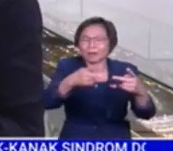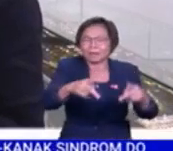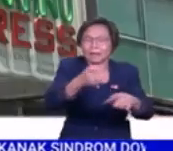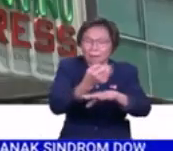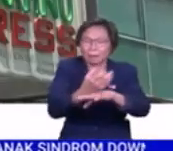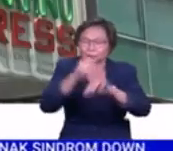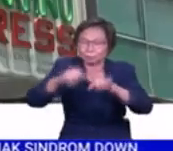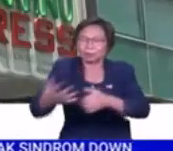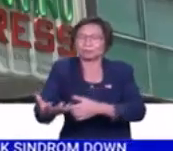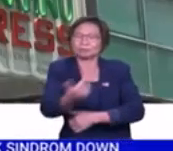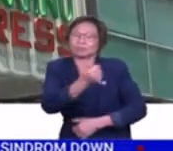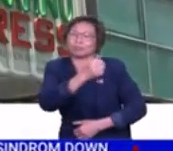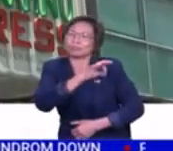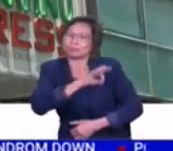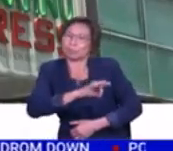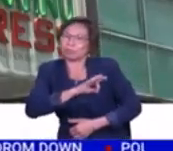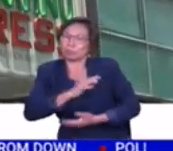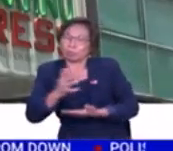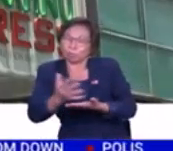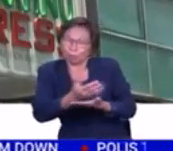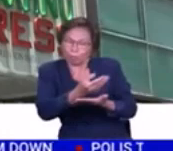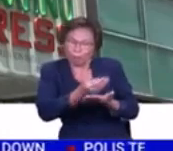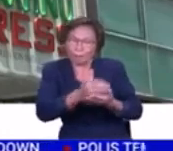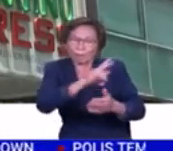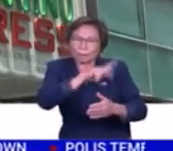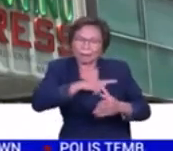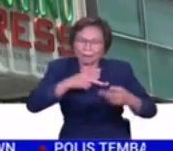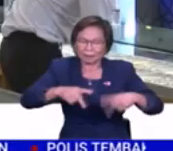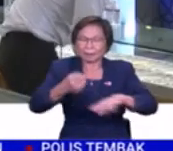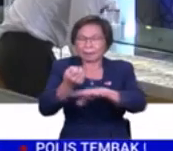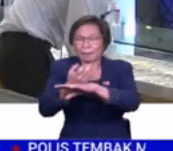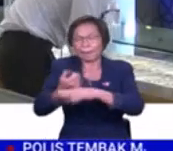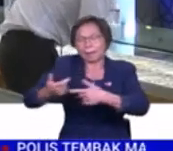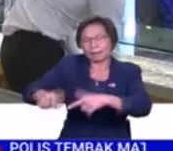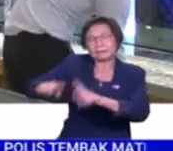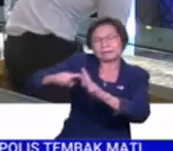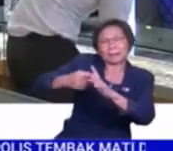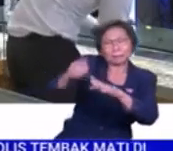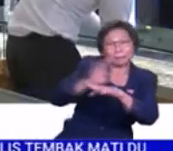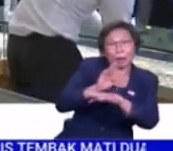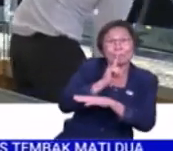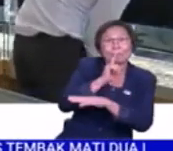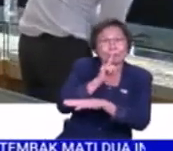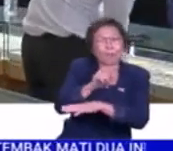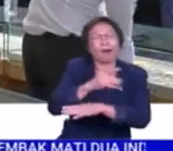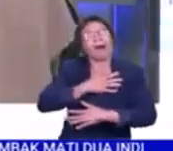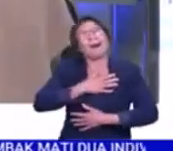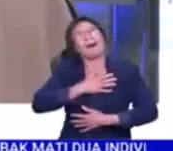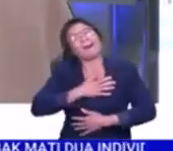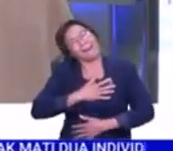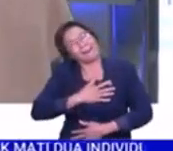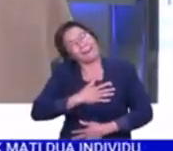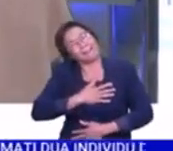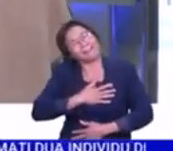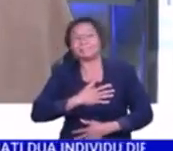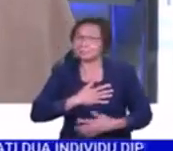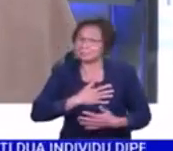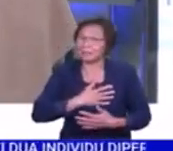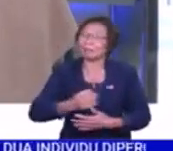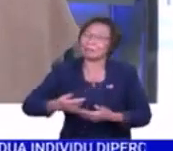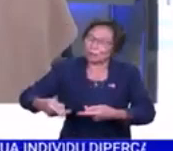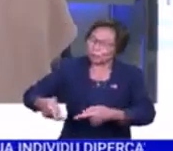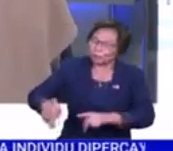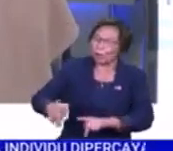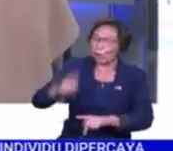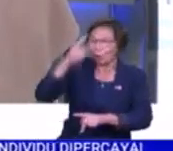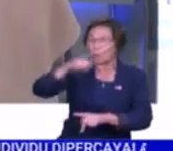pendapatan. Bagi pemilik kedai emas, kebenaran operasi ini sememangnya memberi kelegaan kepada mereka dan